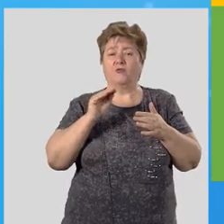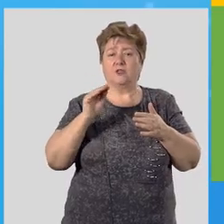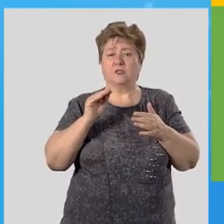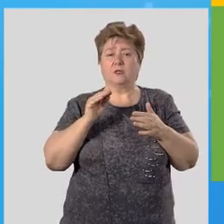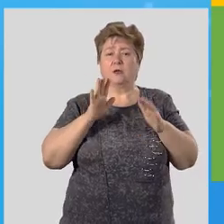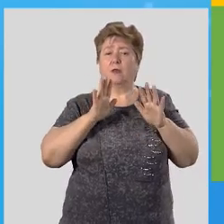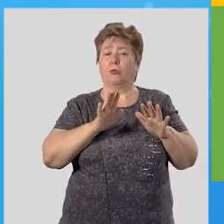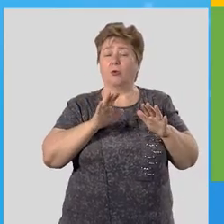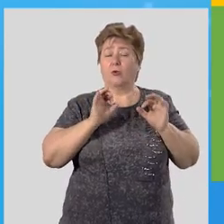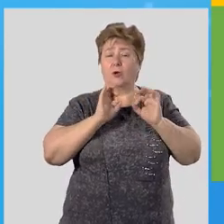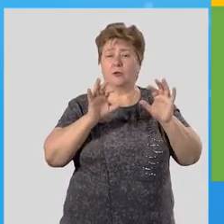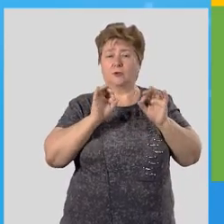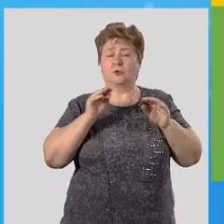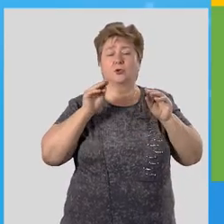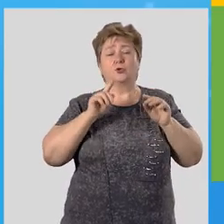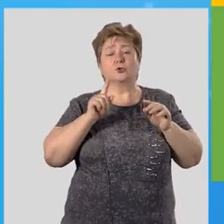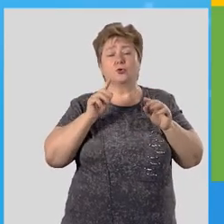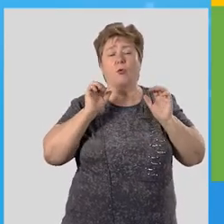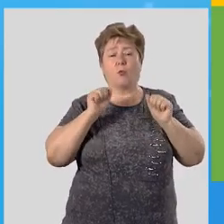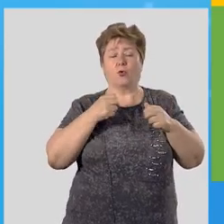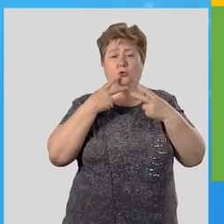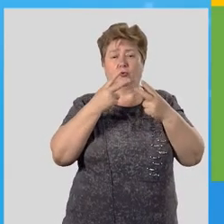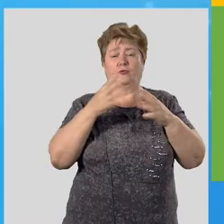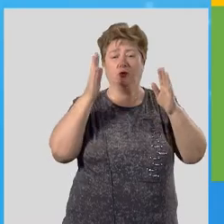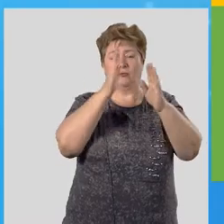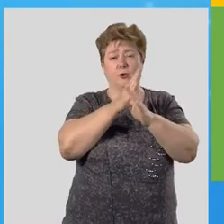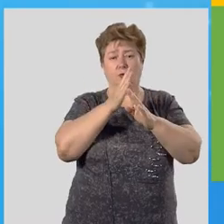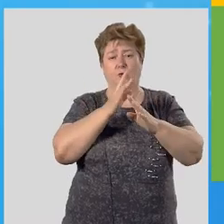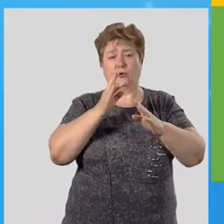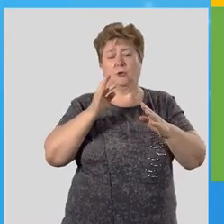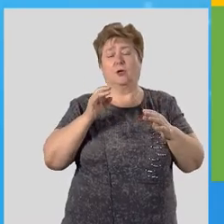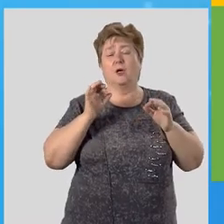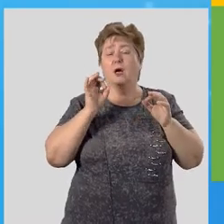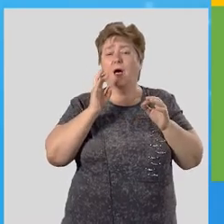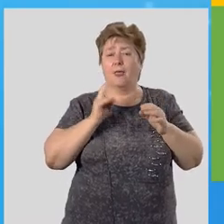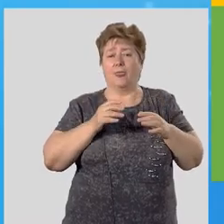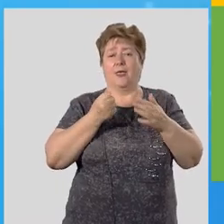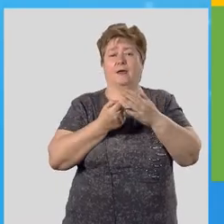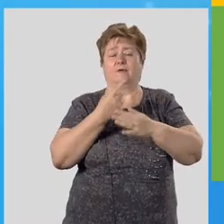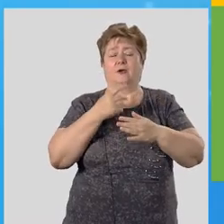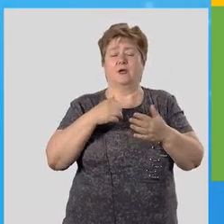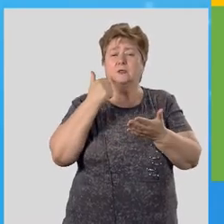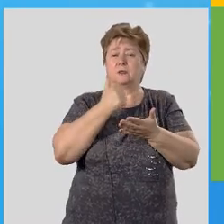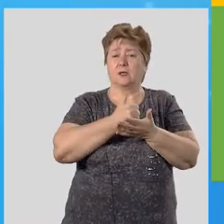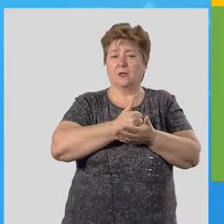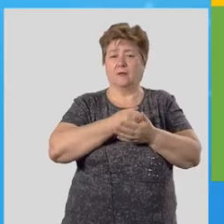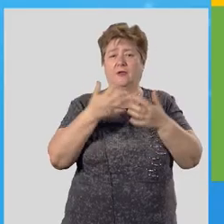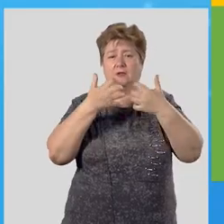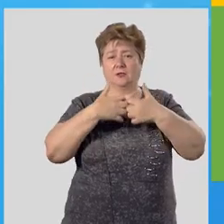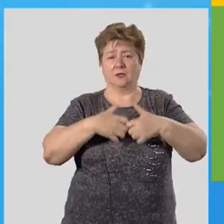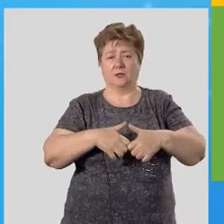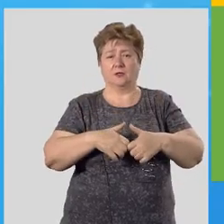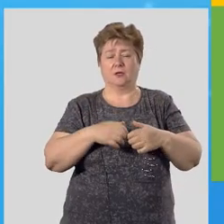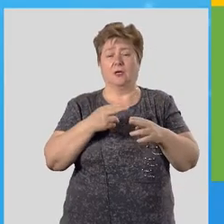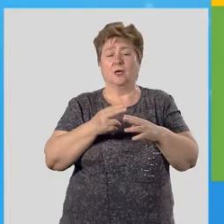не только объясняет то, что можно увидеть в природе, она является основой техники.